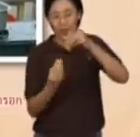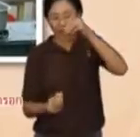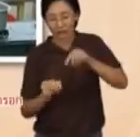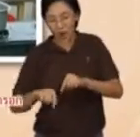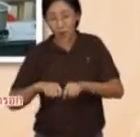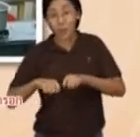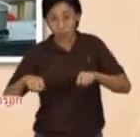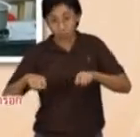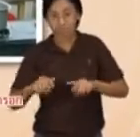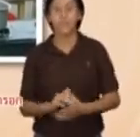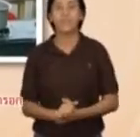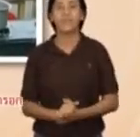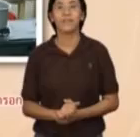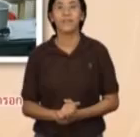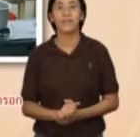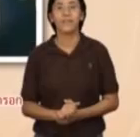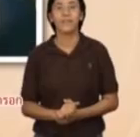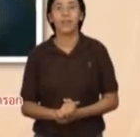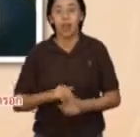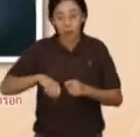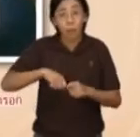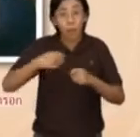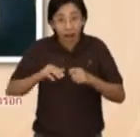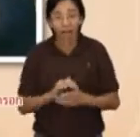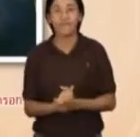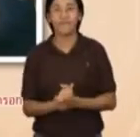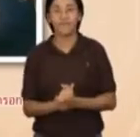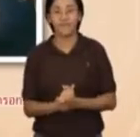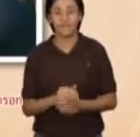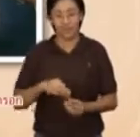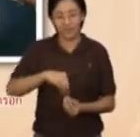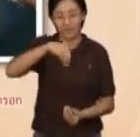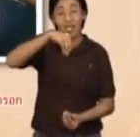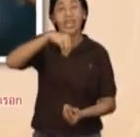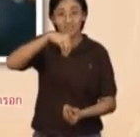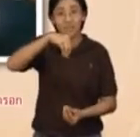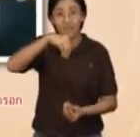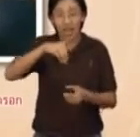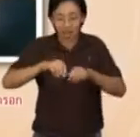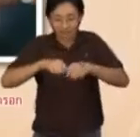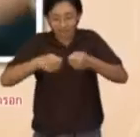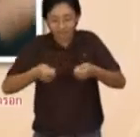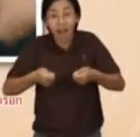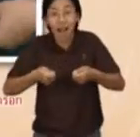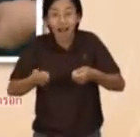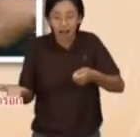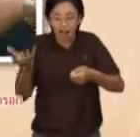ครับแล้วก็อีกด้านหนึ่งก็นำมากรอกน